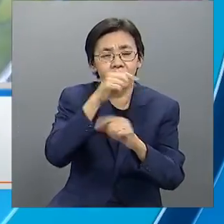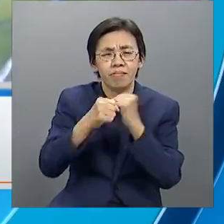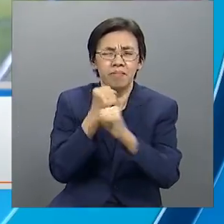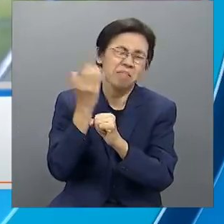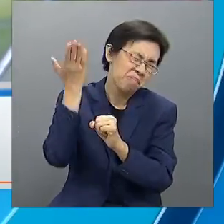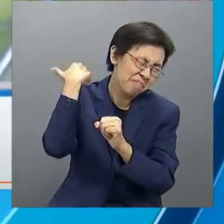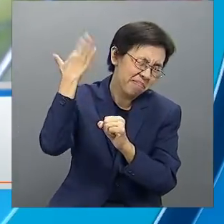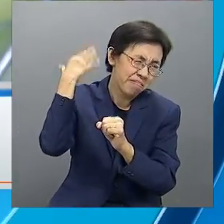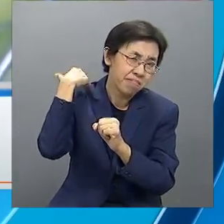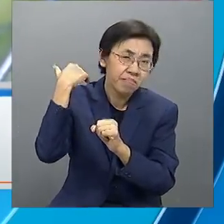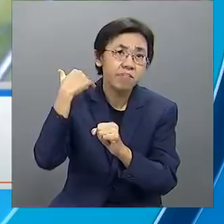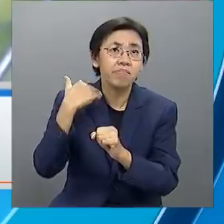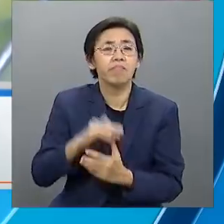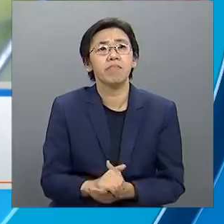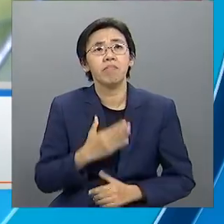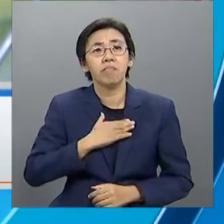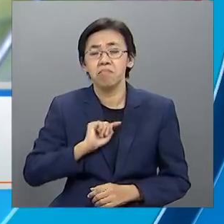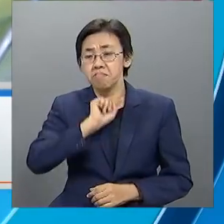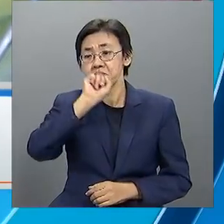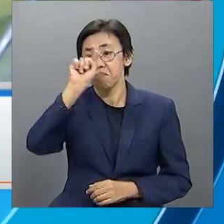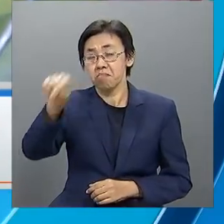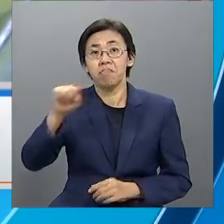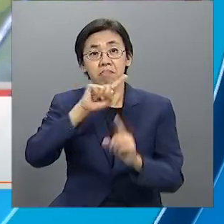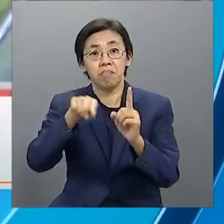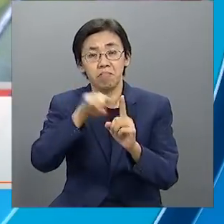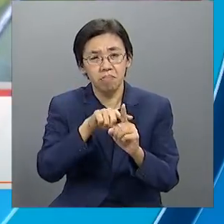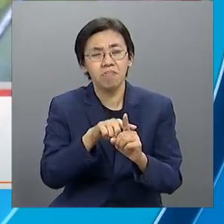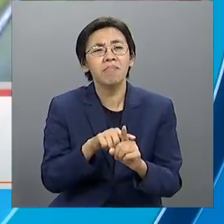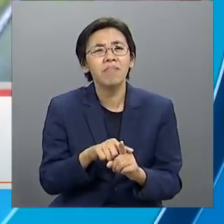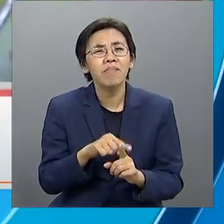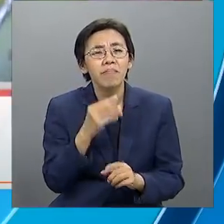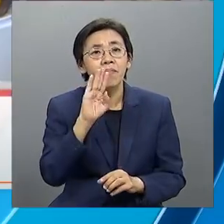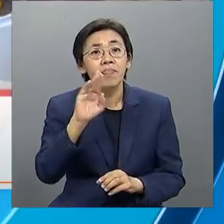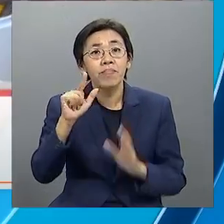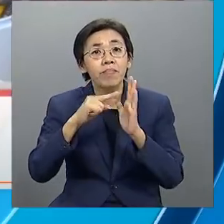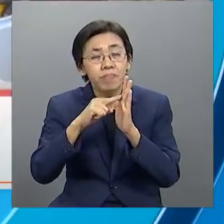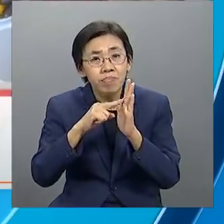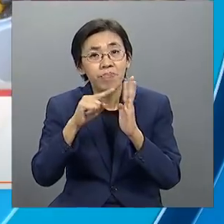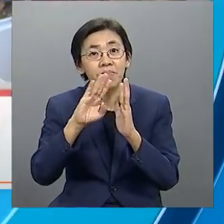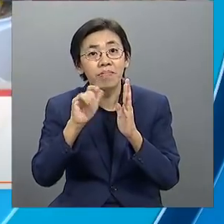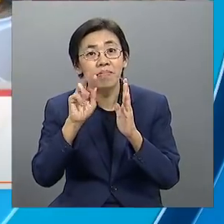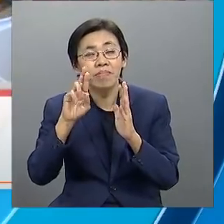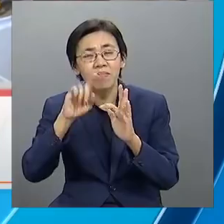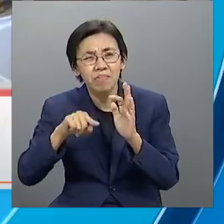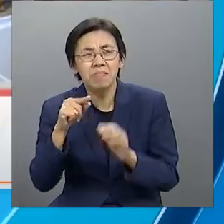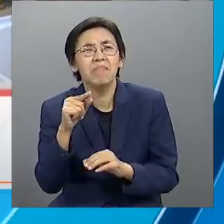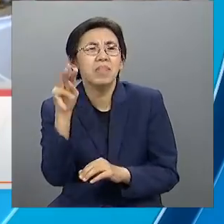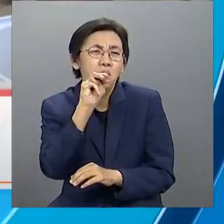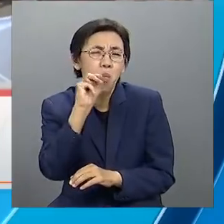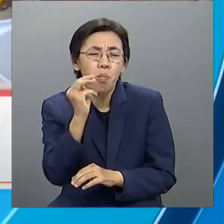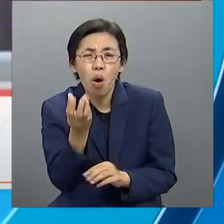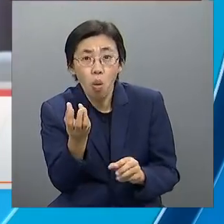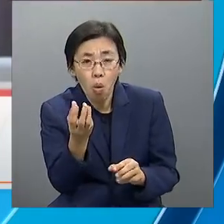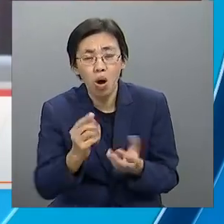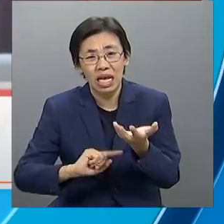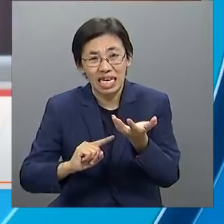ากอนโคออฟอ่ะเขาขายแบบบลูเบอร์รี่ที่แบบเป็นเกรดที่ส่งออกไม่ได้แต่มันล้นตลาดที่นั่นเหมือนกันนะผลบลูเบอร์รี่ครึ่งกิโลอ่ะปอนด์นึงประม